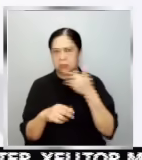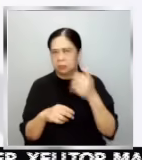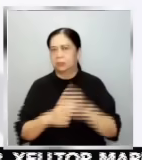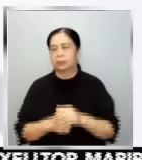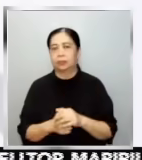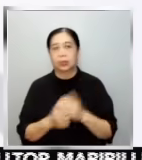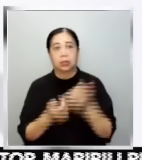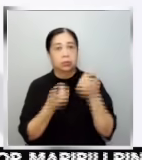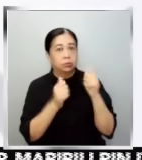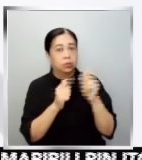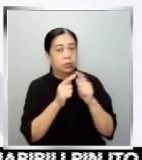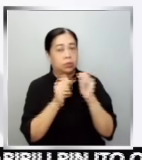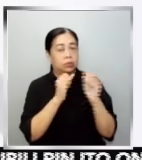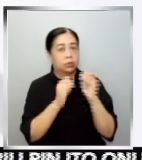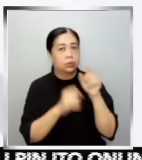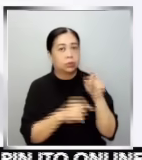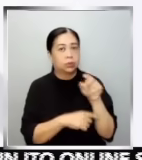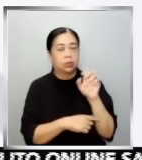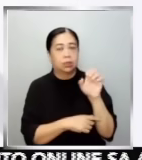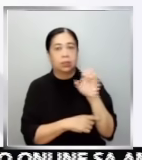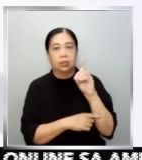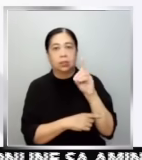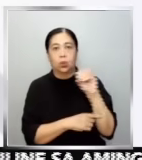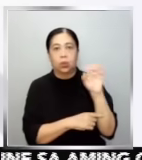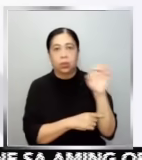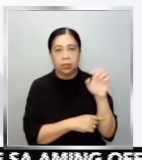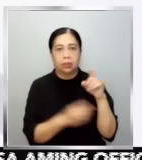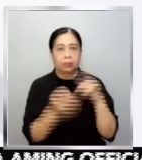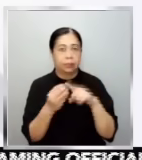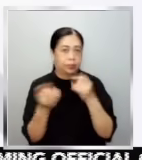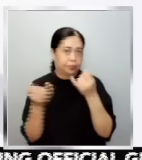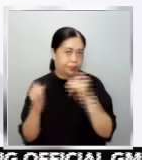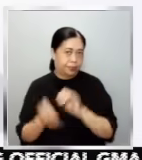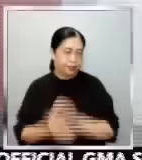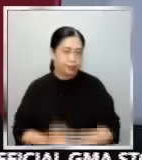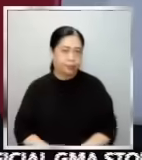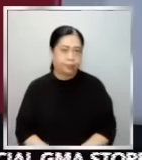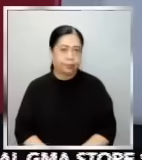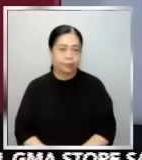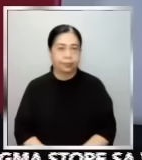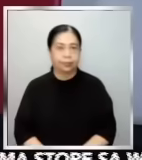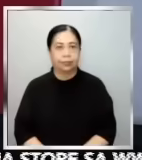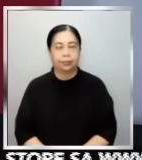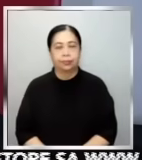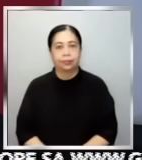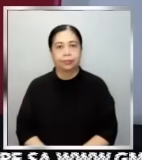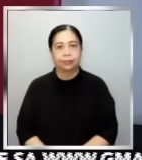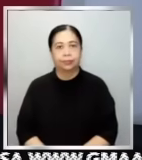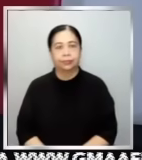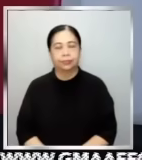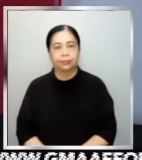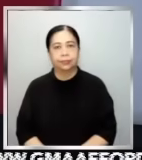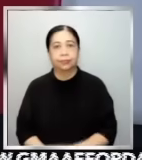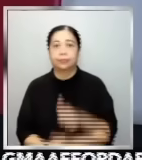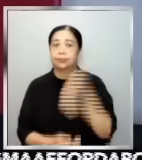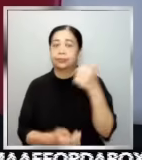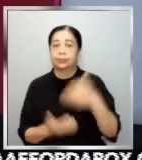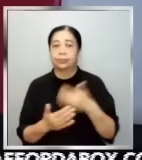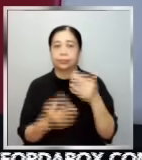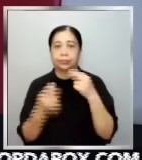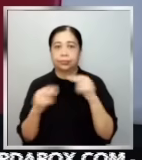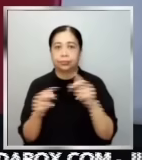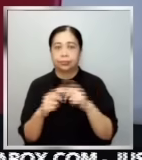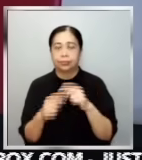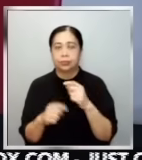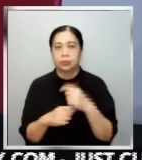kuna na pahayag ang energy department kaugnay nito sa ibang balita Bukod sa tama ng